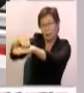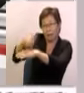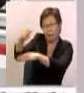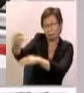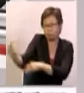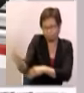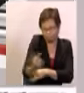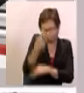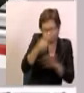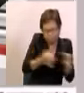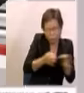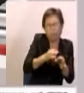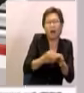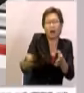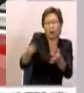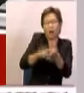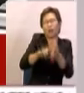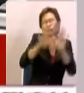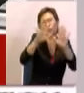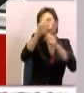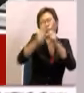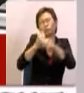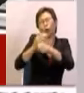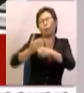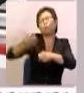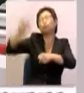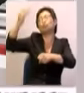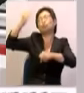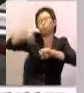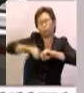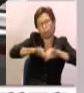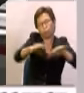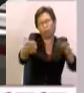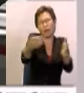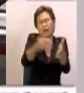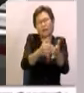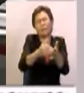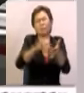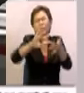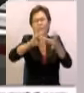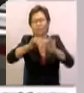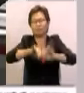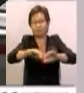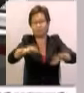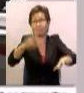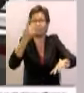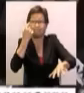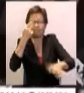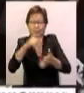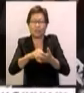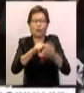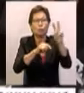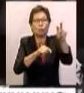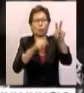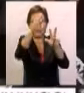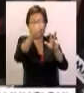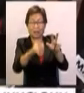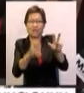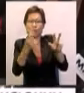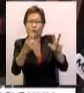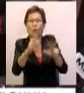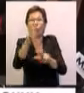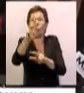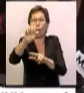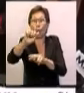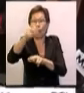berhubung kenyataannya 10 tahun lalu yang ditular semula di media sosial baru-baru ini. Pada 23 November lalu, Wetiamurti